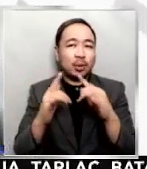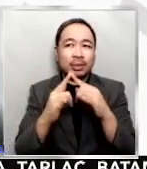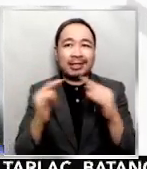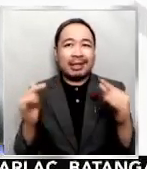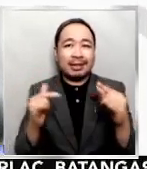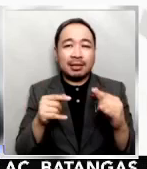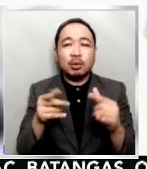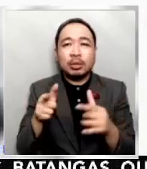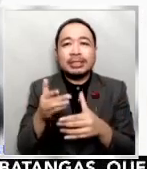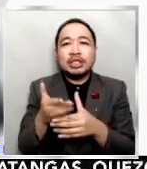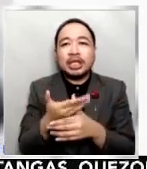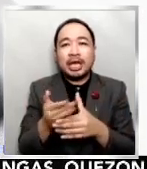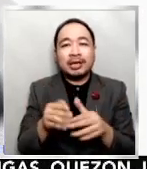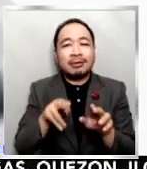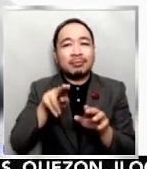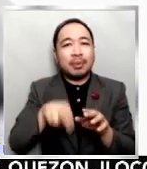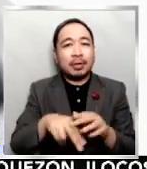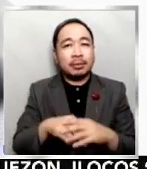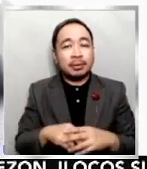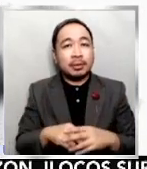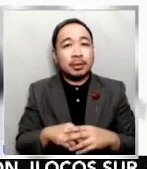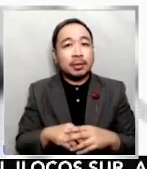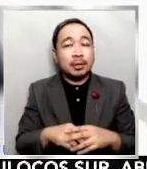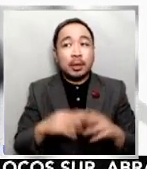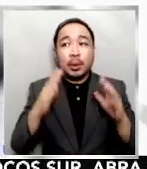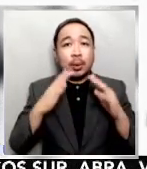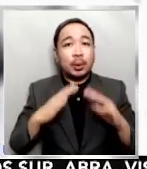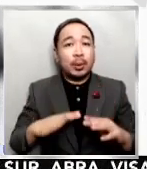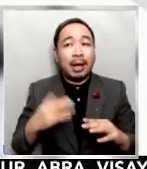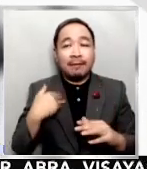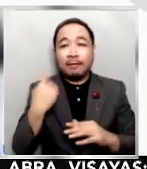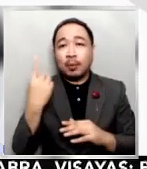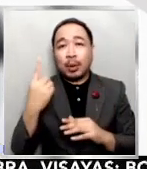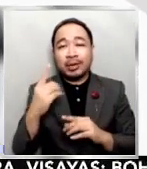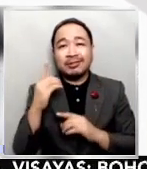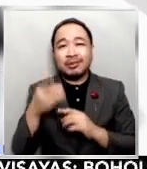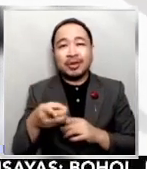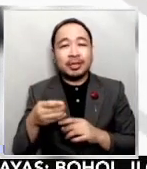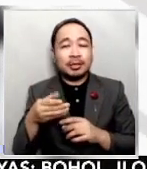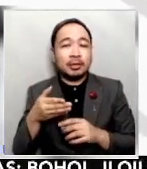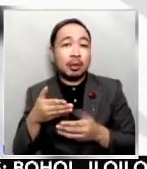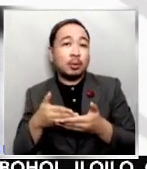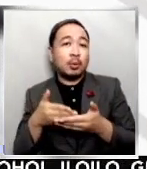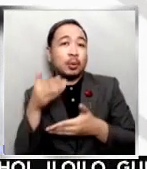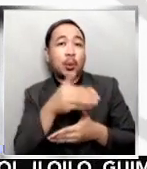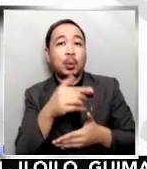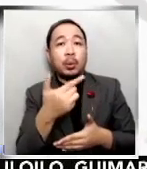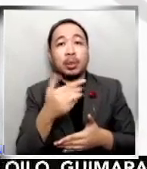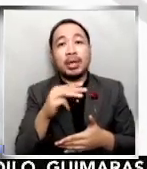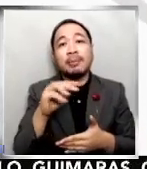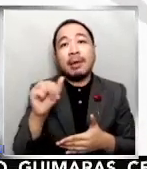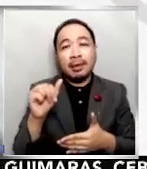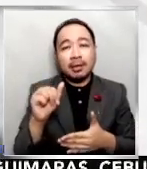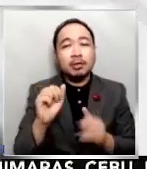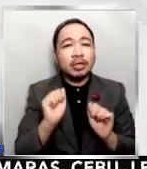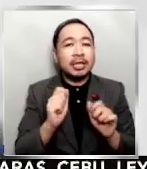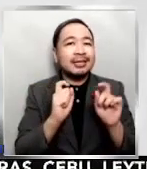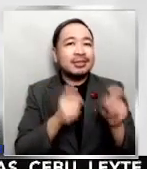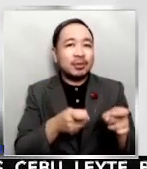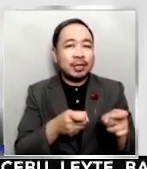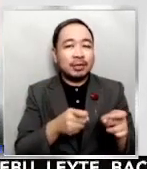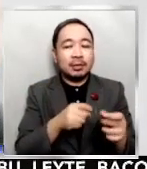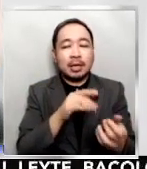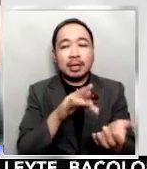isang donor na nagmagandang loob na nagpunta sa GMA Kapuso Foundation para mag-donate ng gamot na Remdesivir.